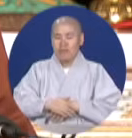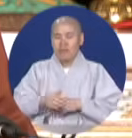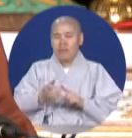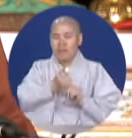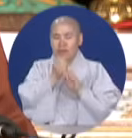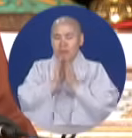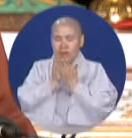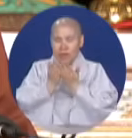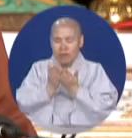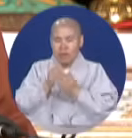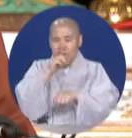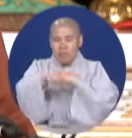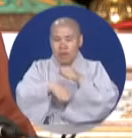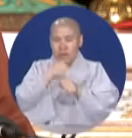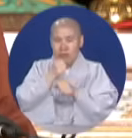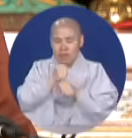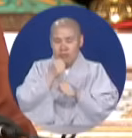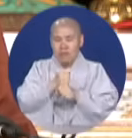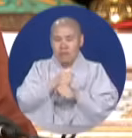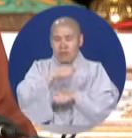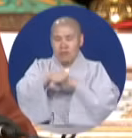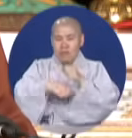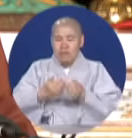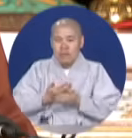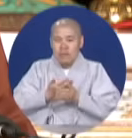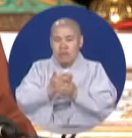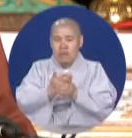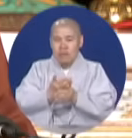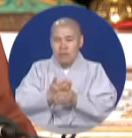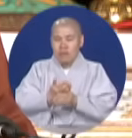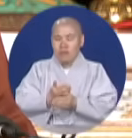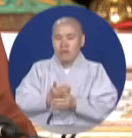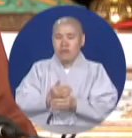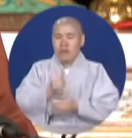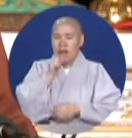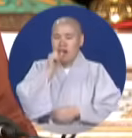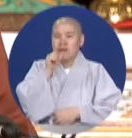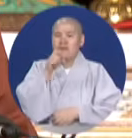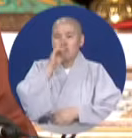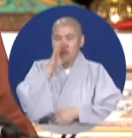경을 함부로 만들어서 함부로 돌리는 거 절대 하지 말아야 됩니다.